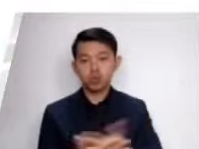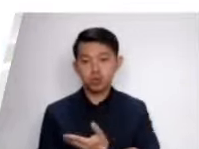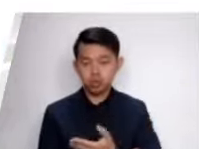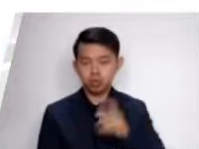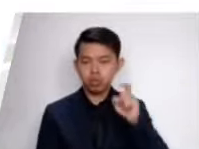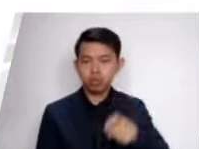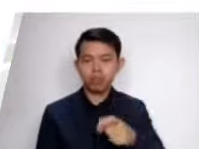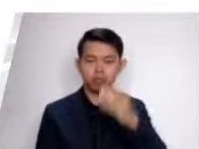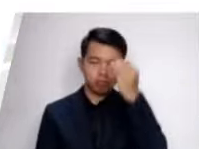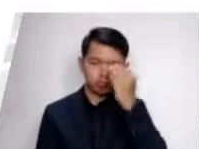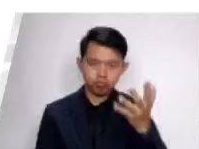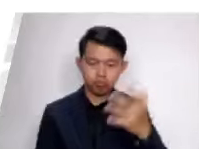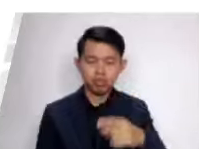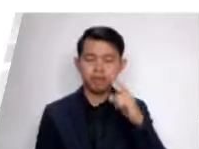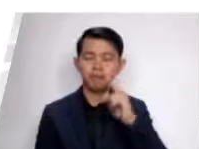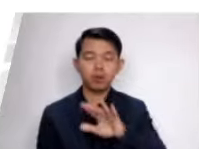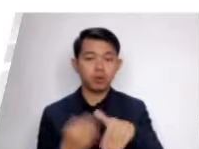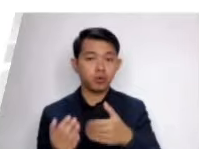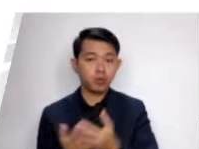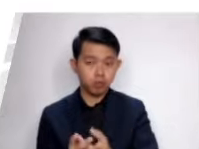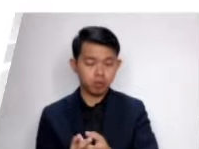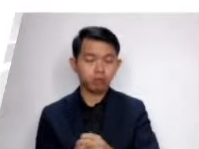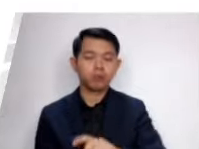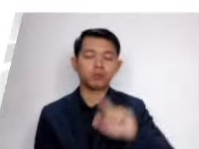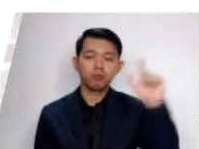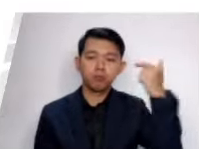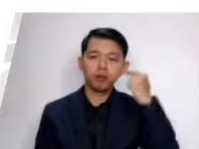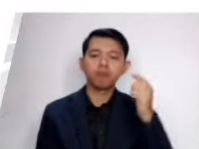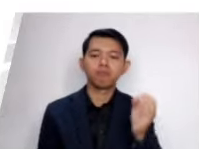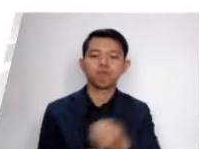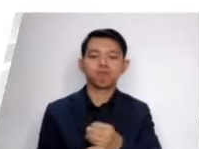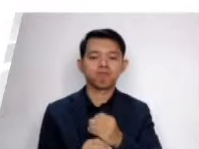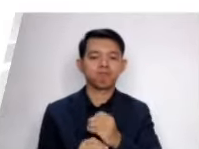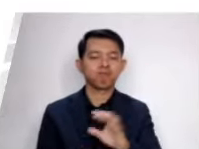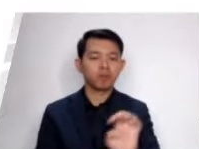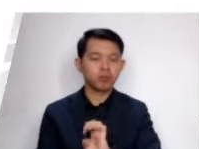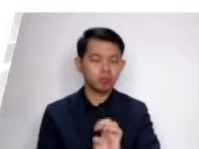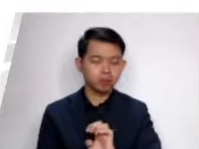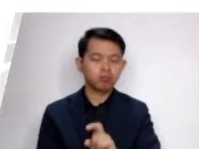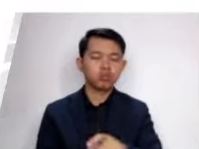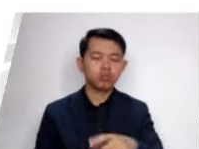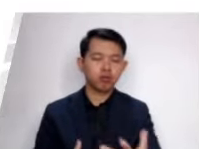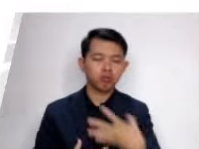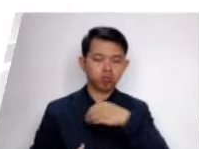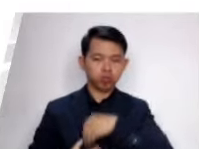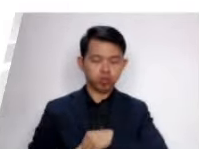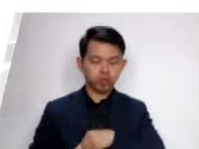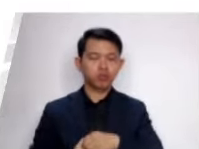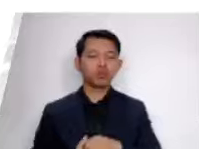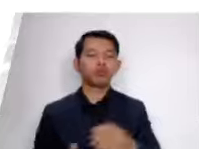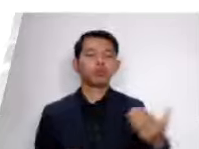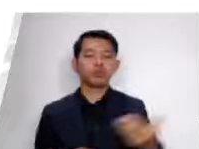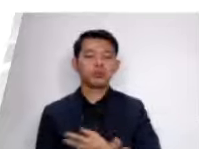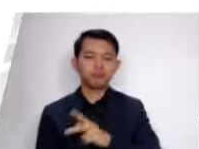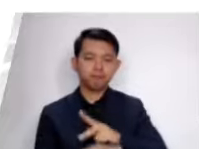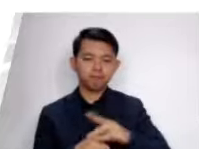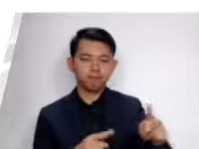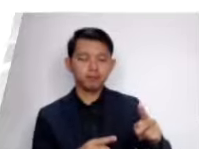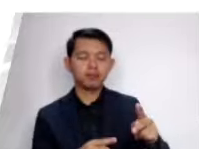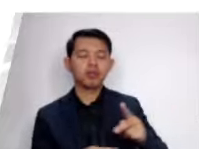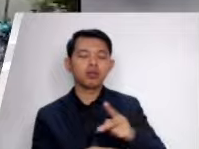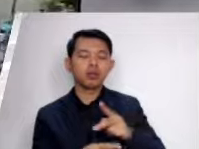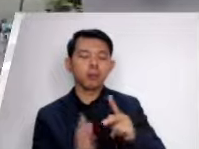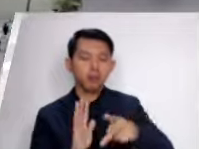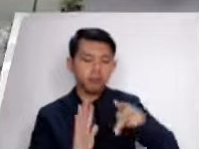sa bawat nagtatrabaho sa gobyerno ang prinsipyo ng bagong Pilipinas na siyang brand ng gobyerno at pamamahala ni Pangulong Bongbong